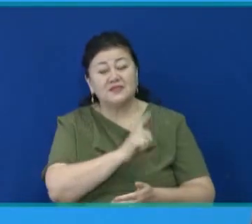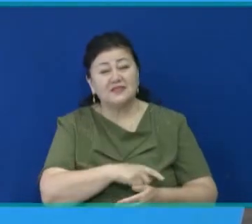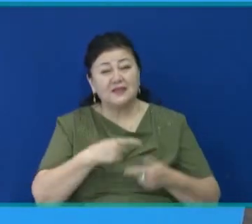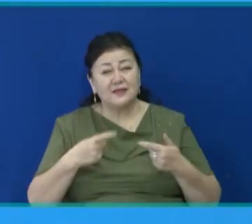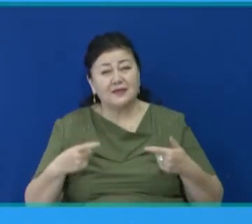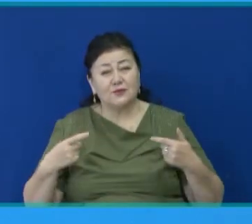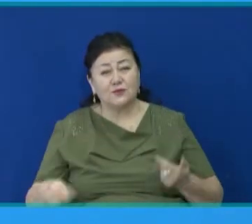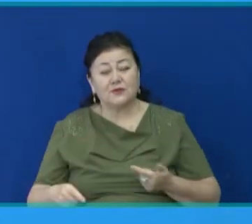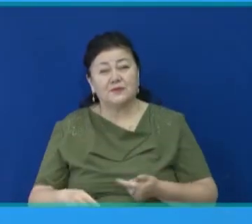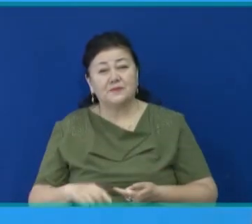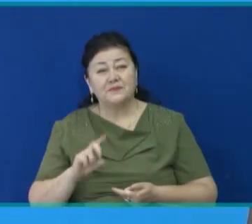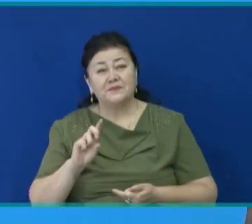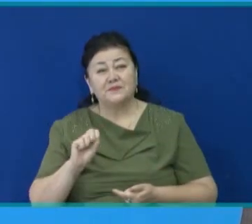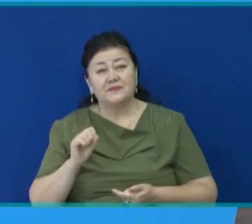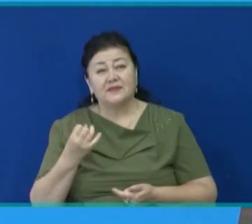соревнований.